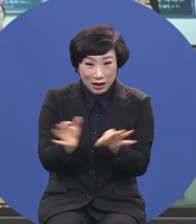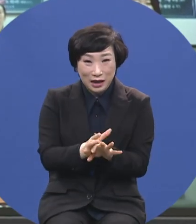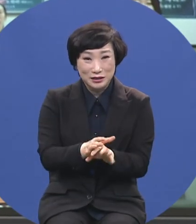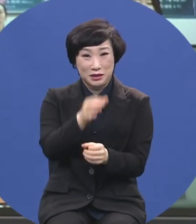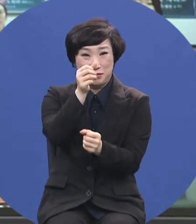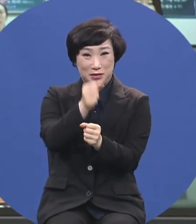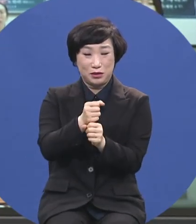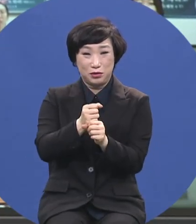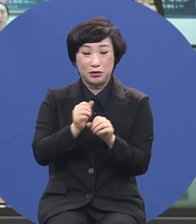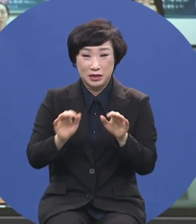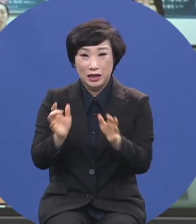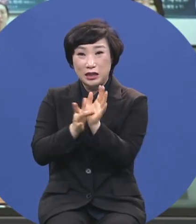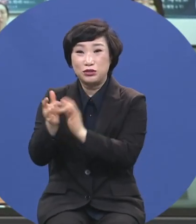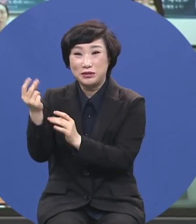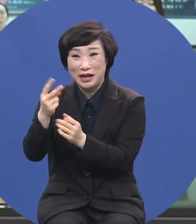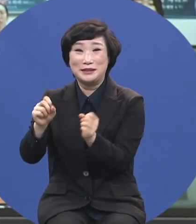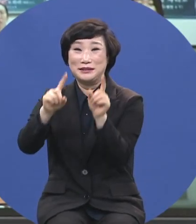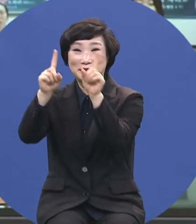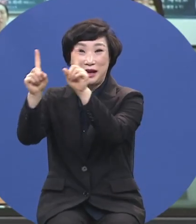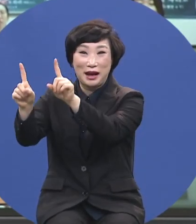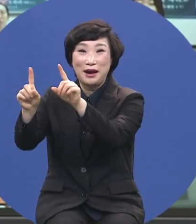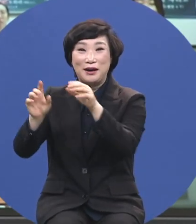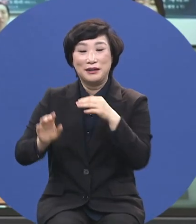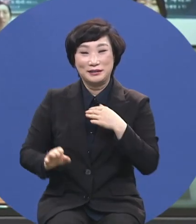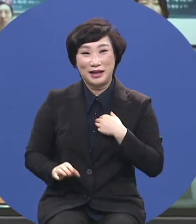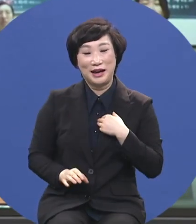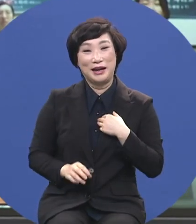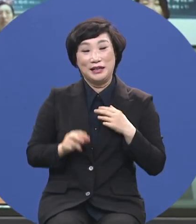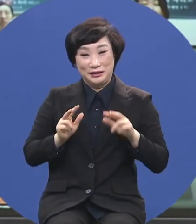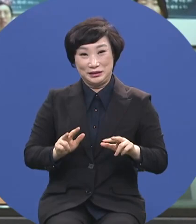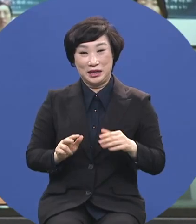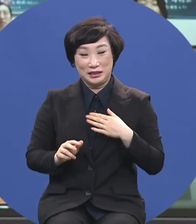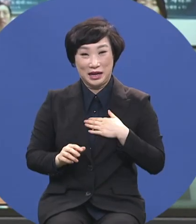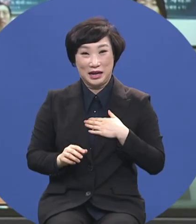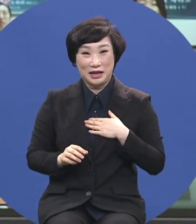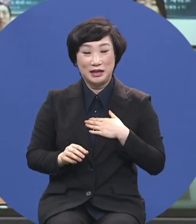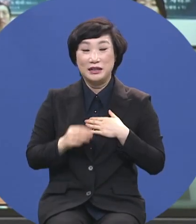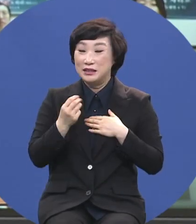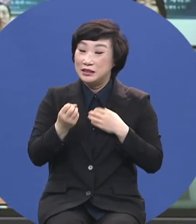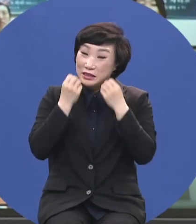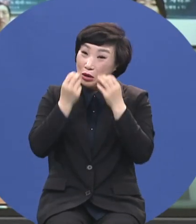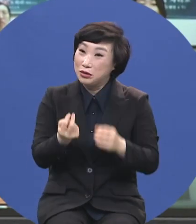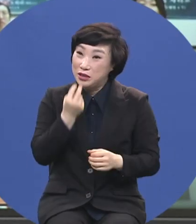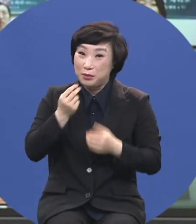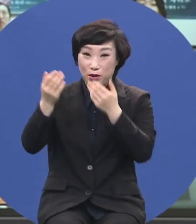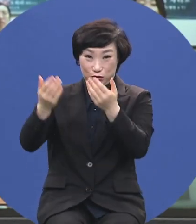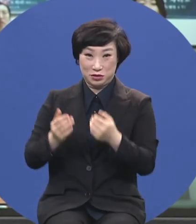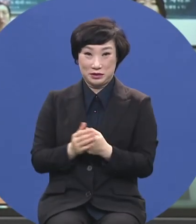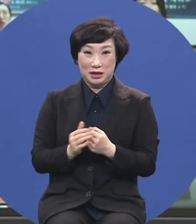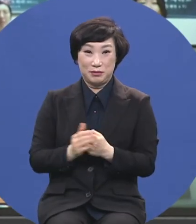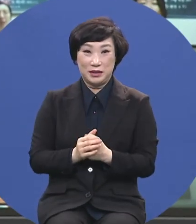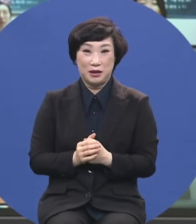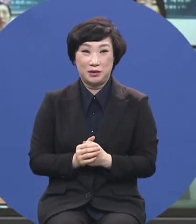무효시키고 그가 다시 사심이 나를 세계 새 생명을 주심이니